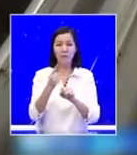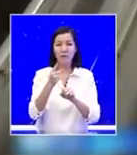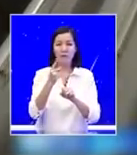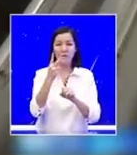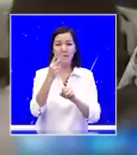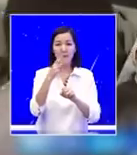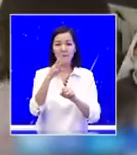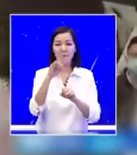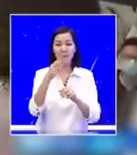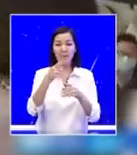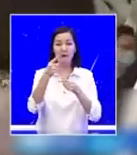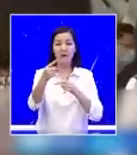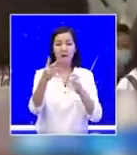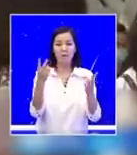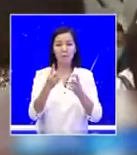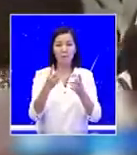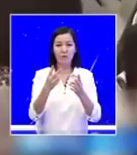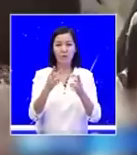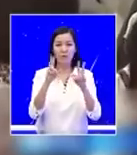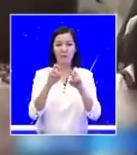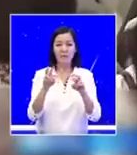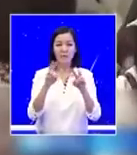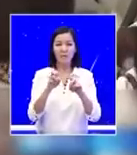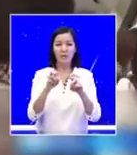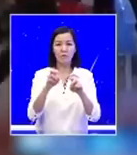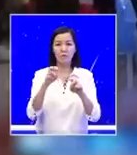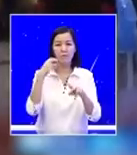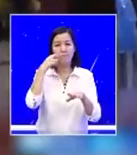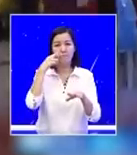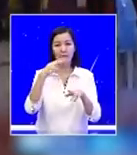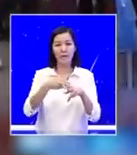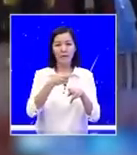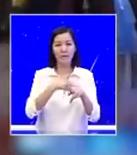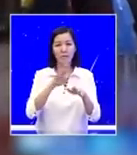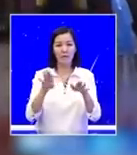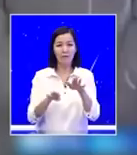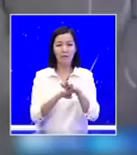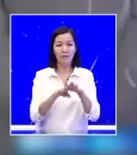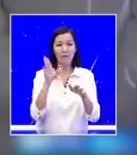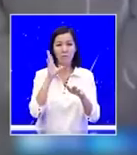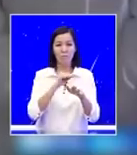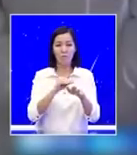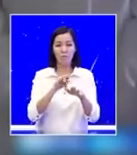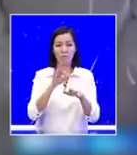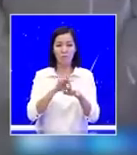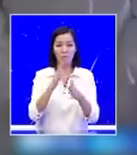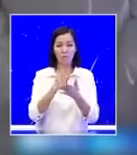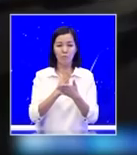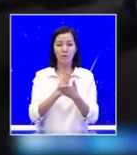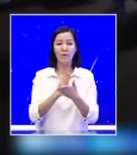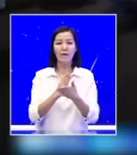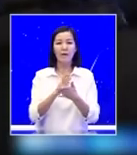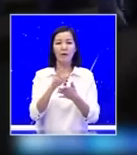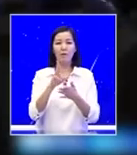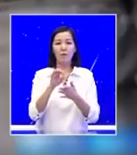1,5-2 метр арақашықтықты сақтайды. Сондай-ақ зерттеушілер аяқ киімнің табанында коронавирус тасымалдаушы екенін анықтаған. Тағы COVID-19